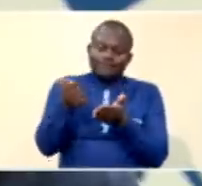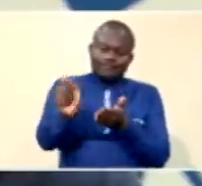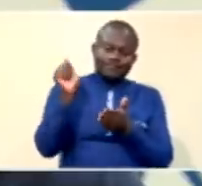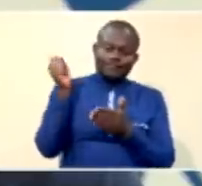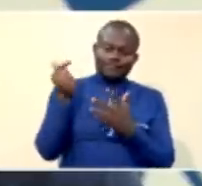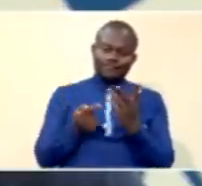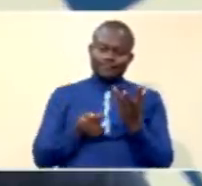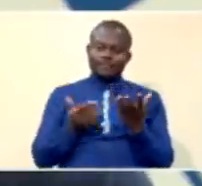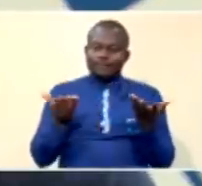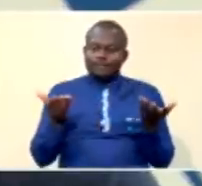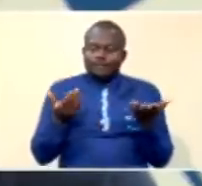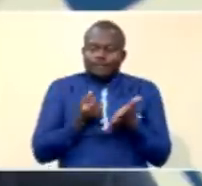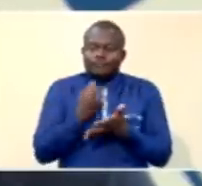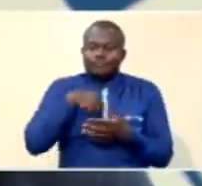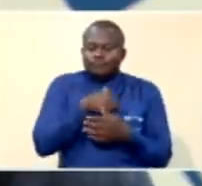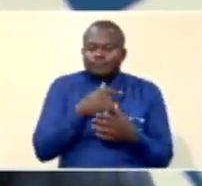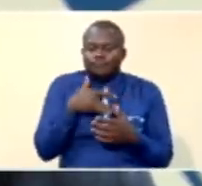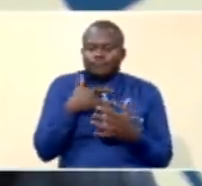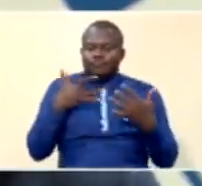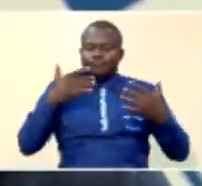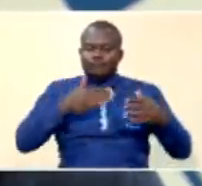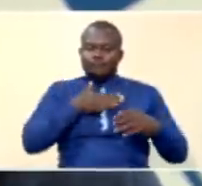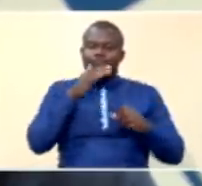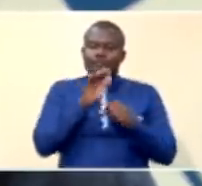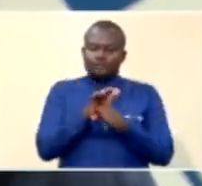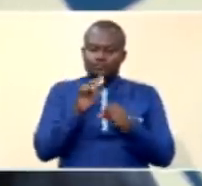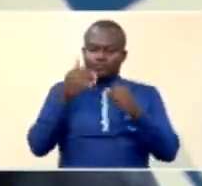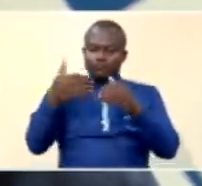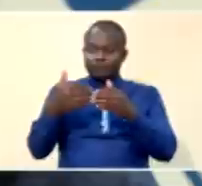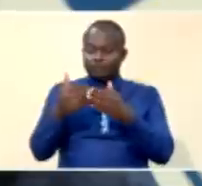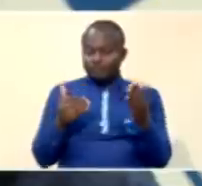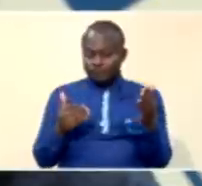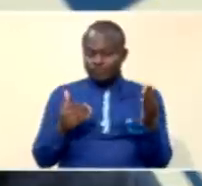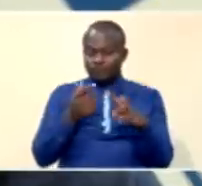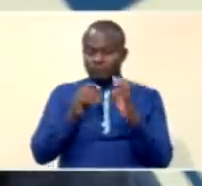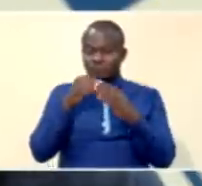ikintu bituma wishyikira hakiri kare, ariko ujya kugishaka kure